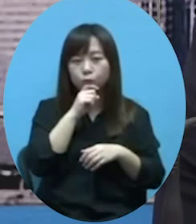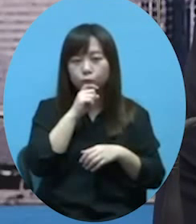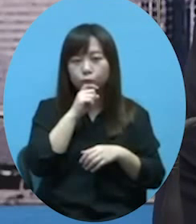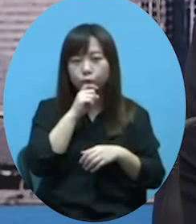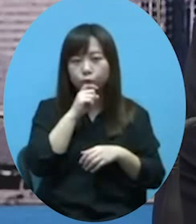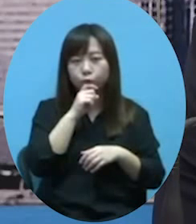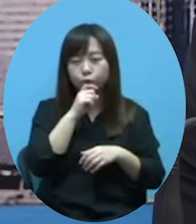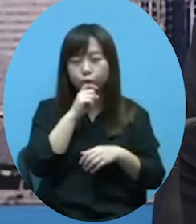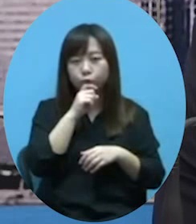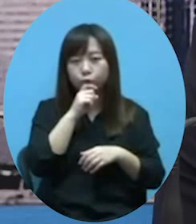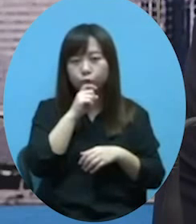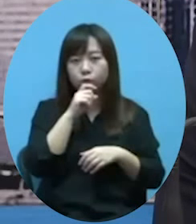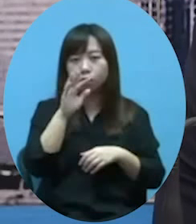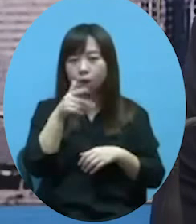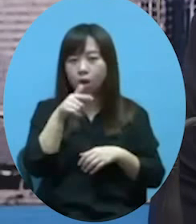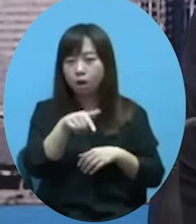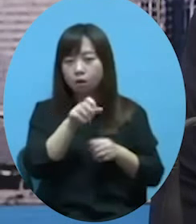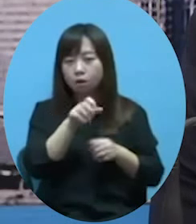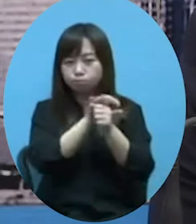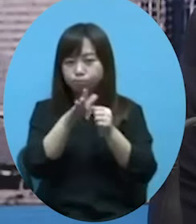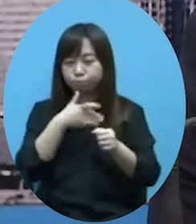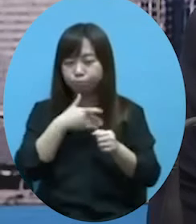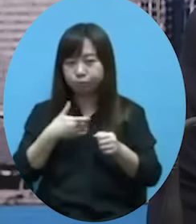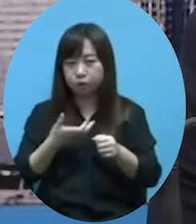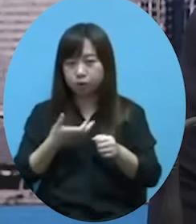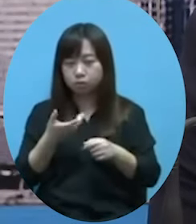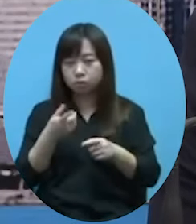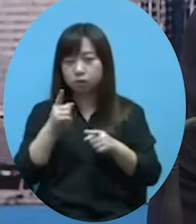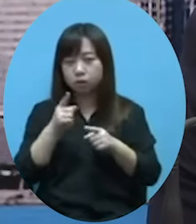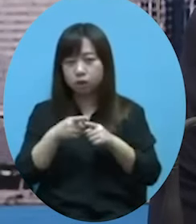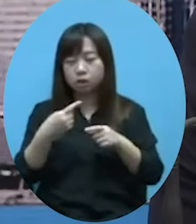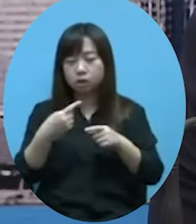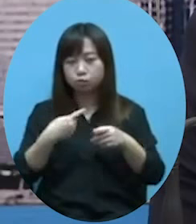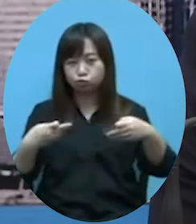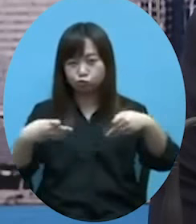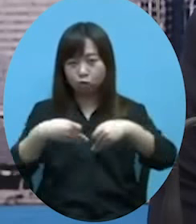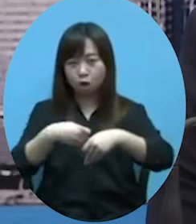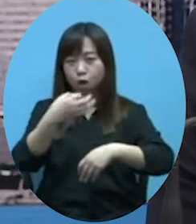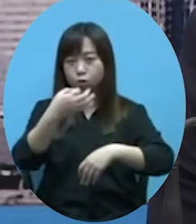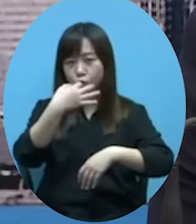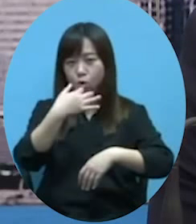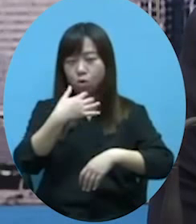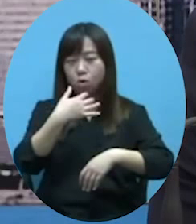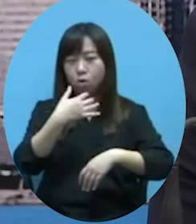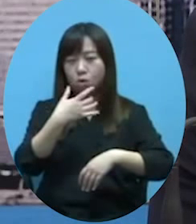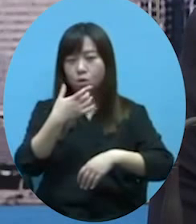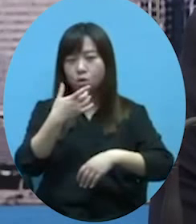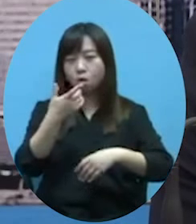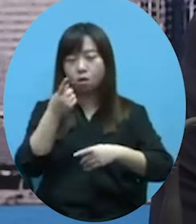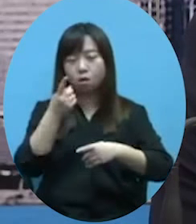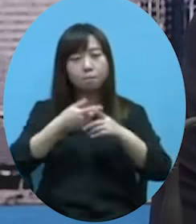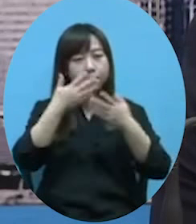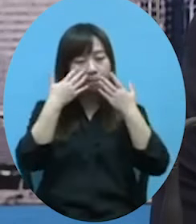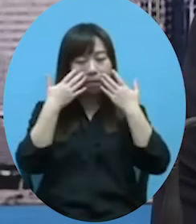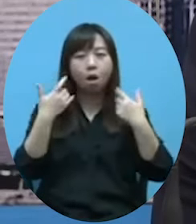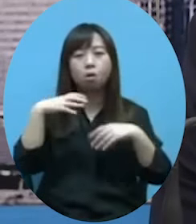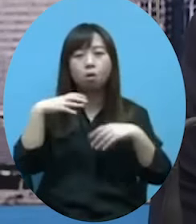毒的病但是呢這一隻病毒是一隻註冊的藥是用在狗裡暫時據我來所知是沒有的在貓狗裡